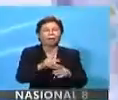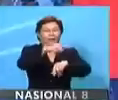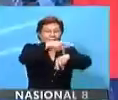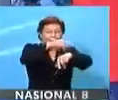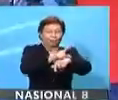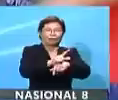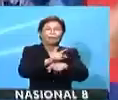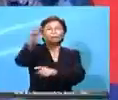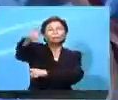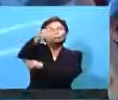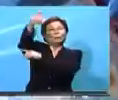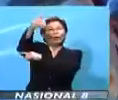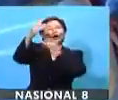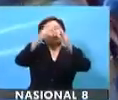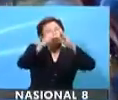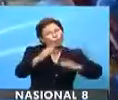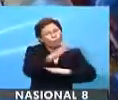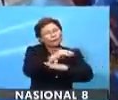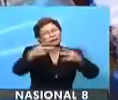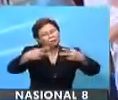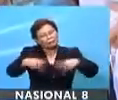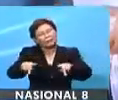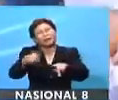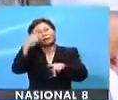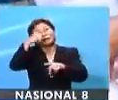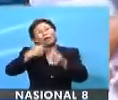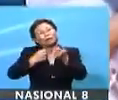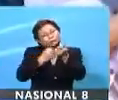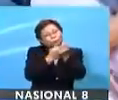di rumah dan premis mereka sebagai